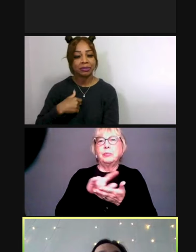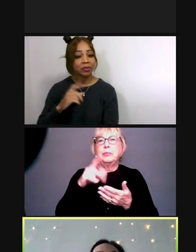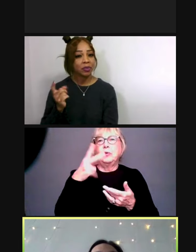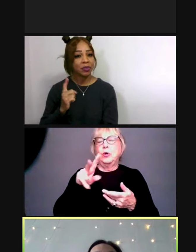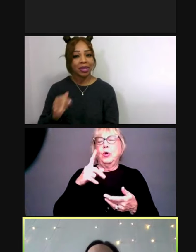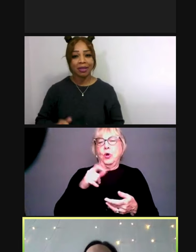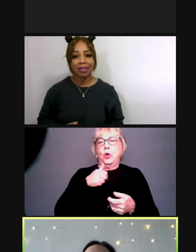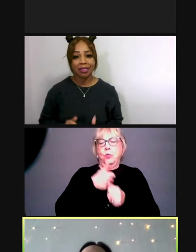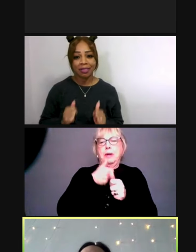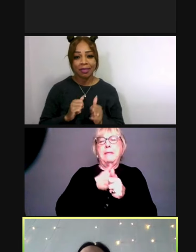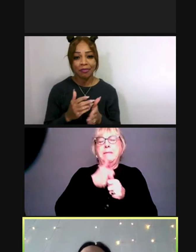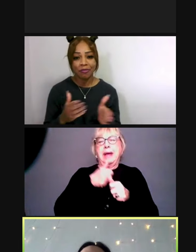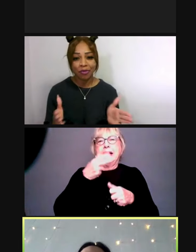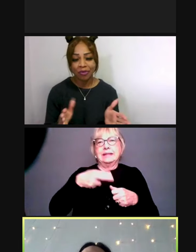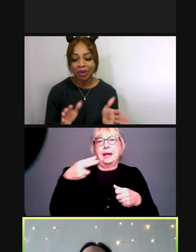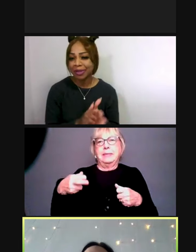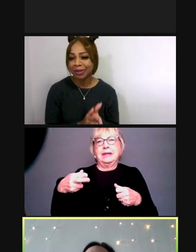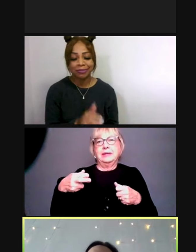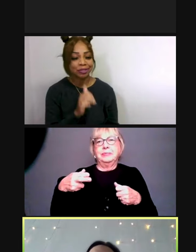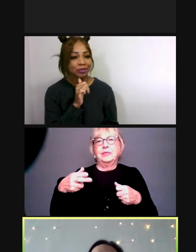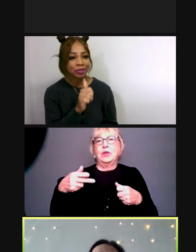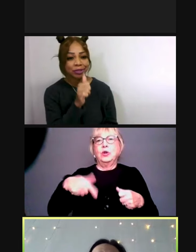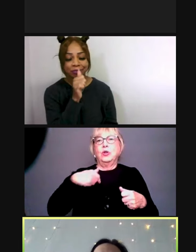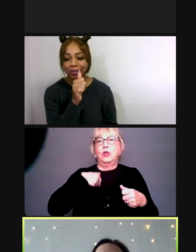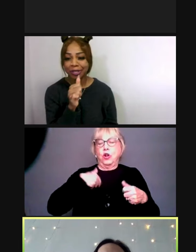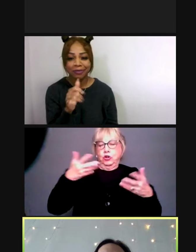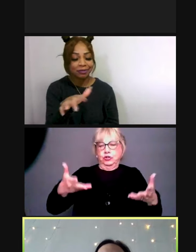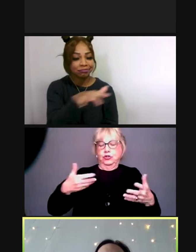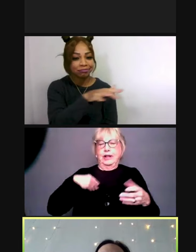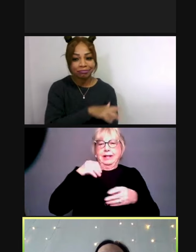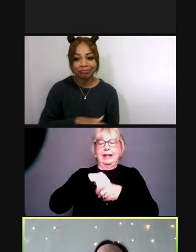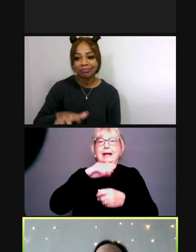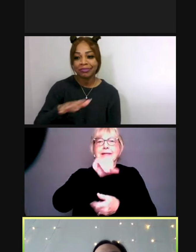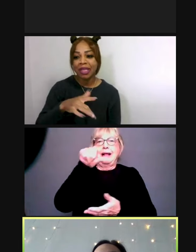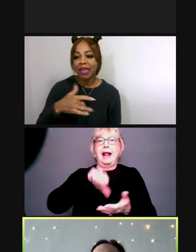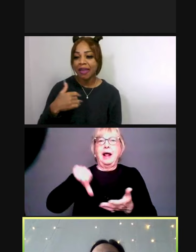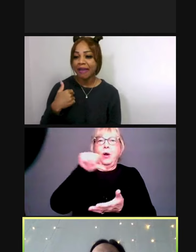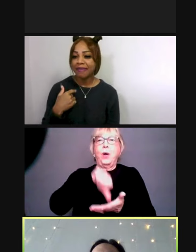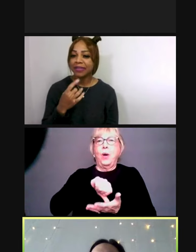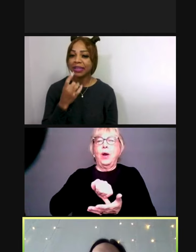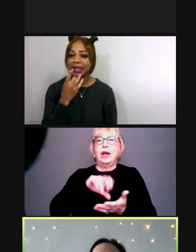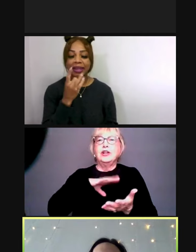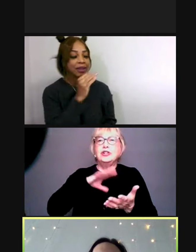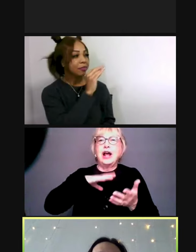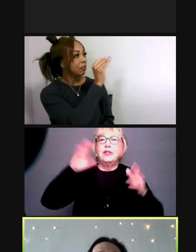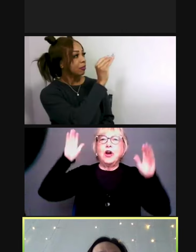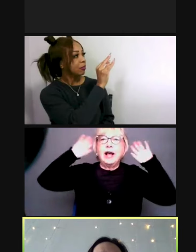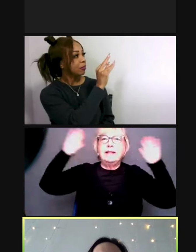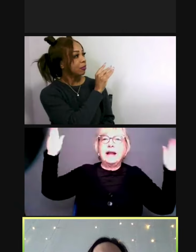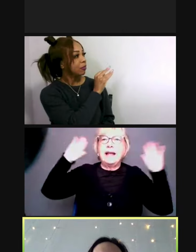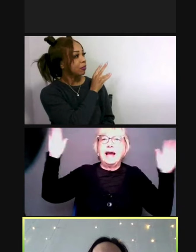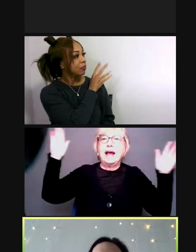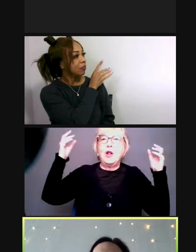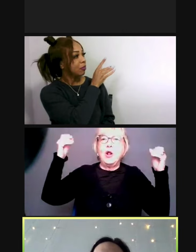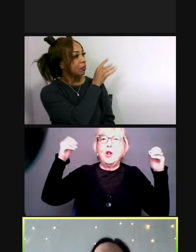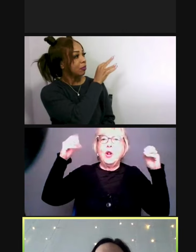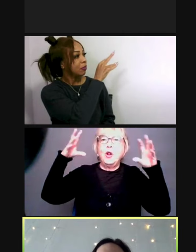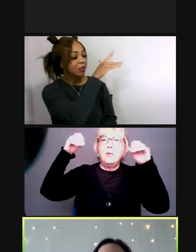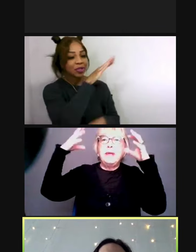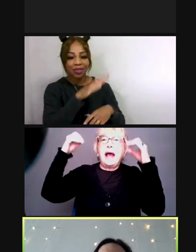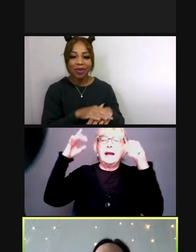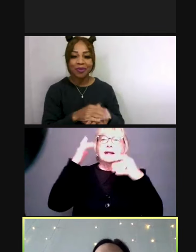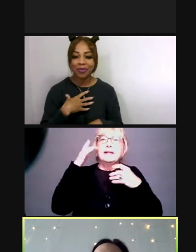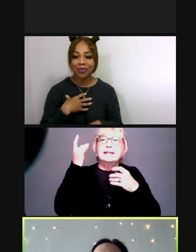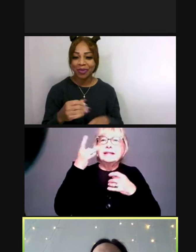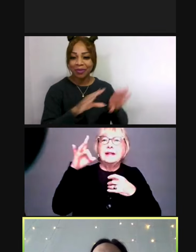et je suis dans mon salon. J'ai certaines étoiles, des lumières à l